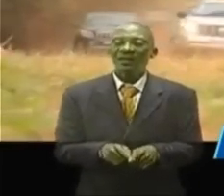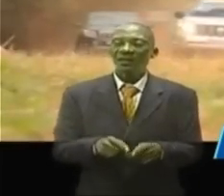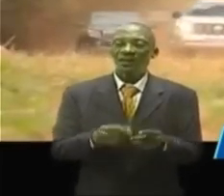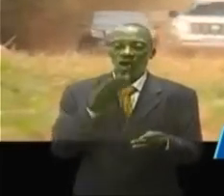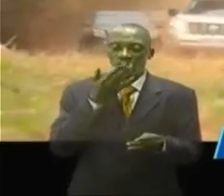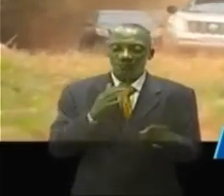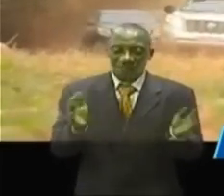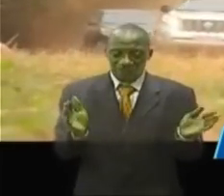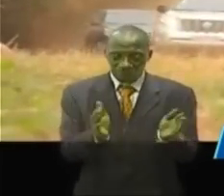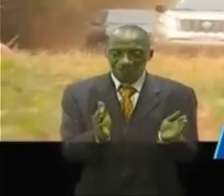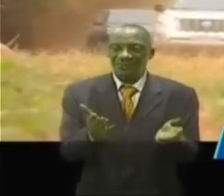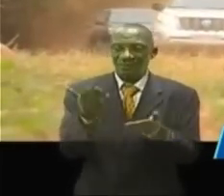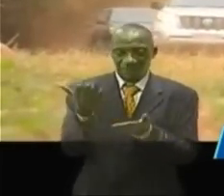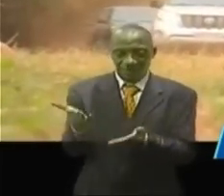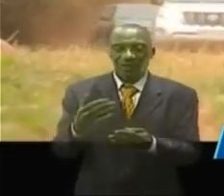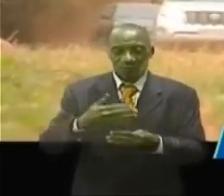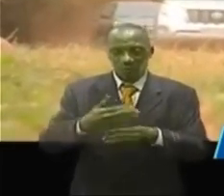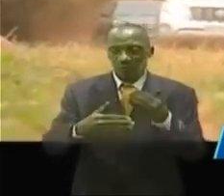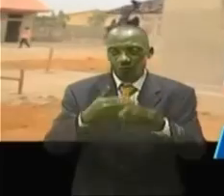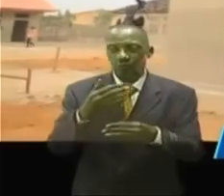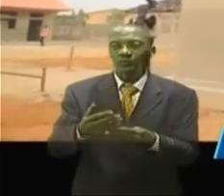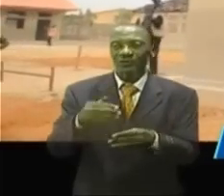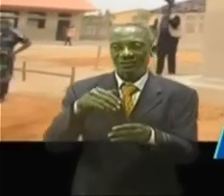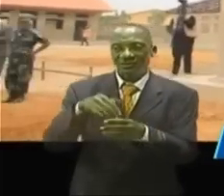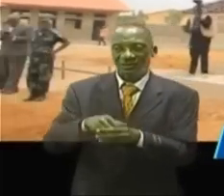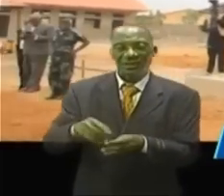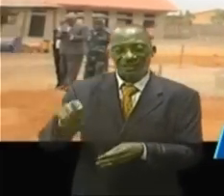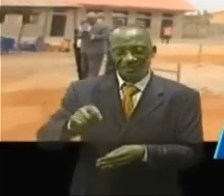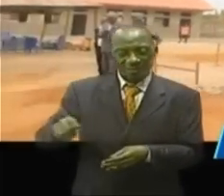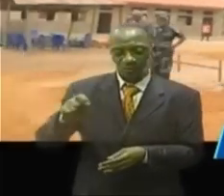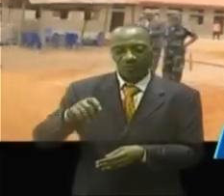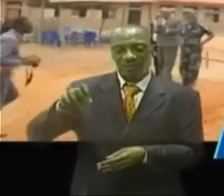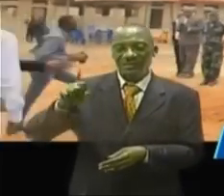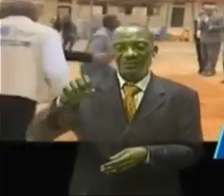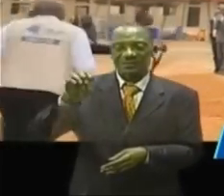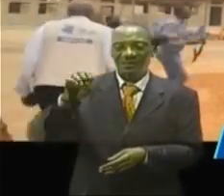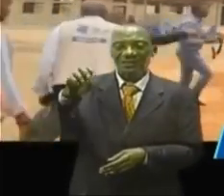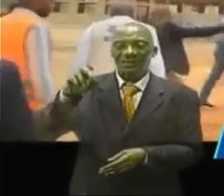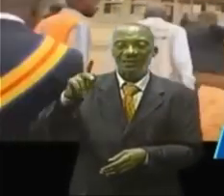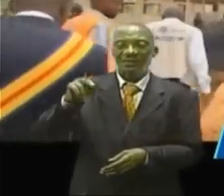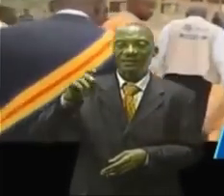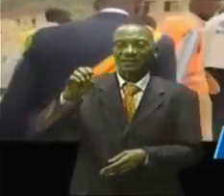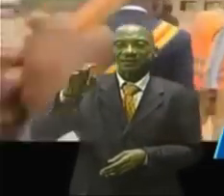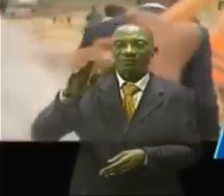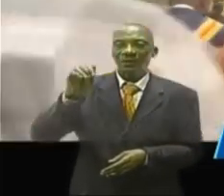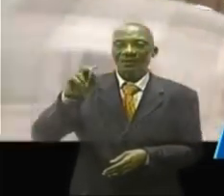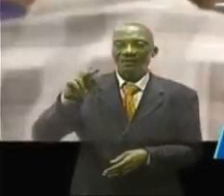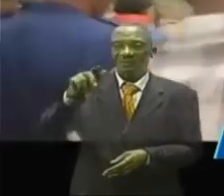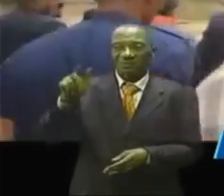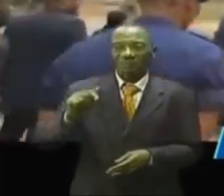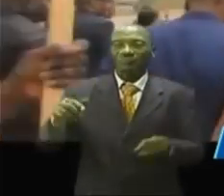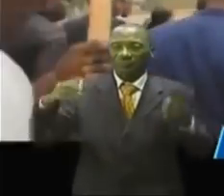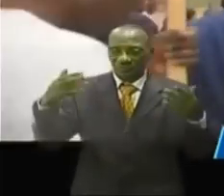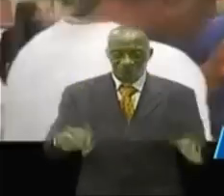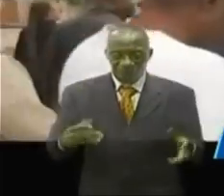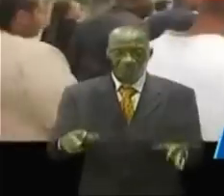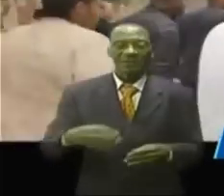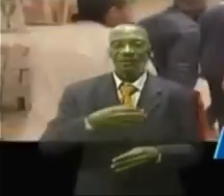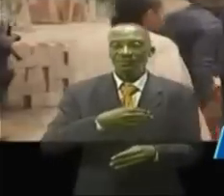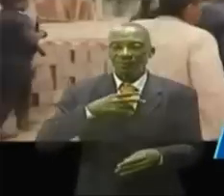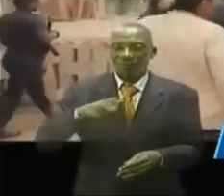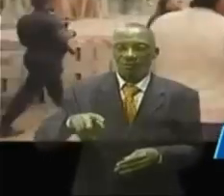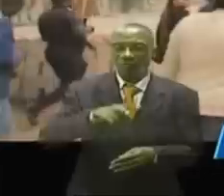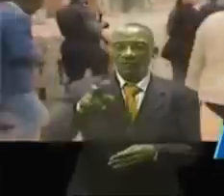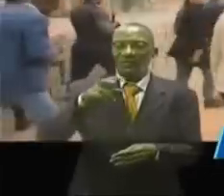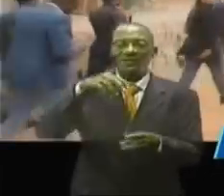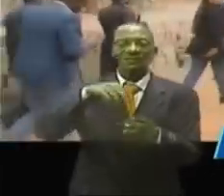le cortège de Judith Soumino Atuluka a atteint le secteur de Lukula, où la cellule d'exécution de financement en